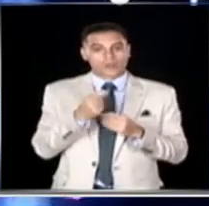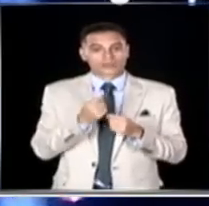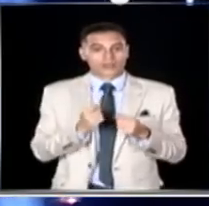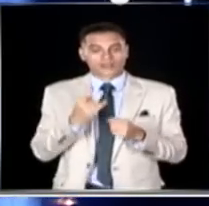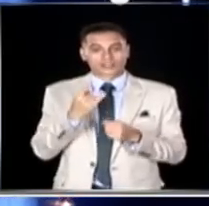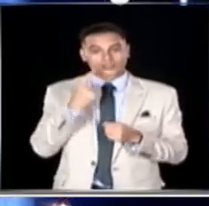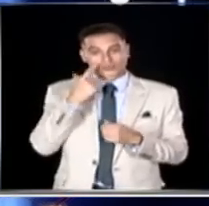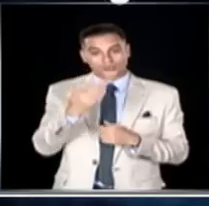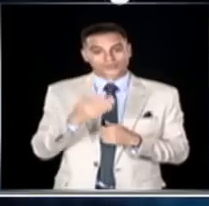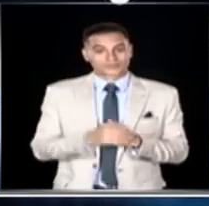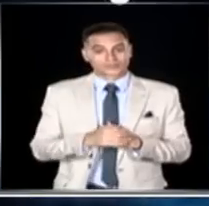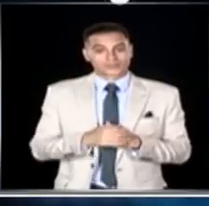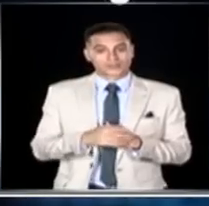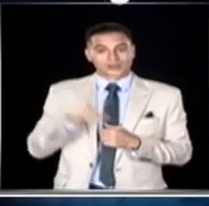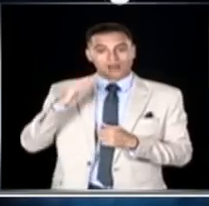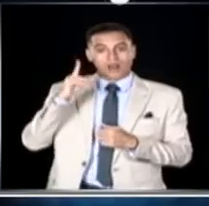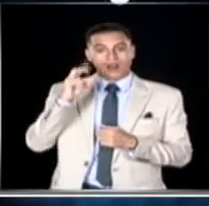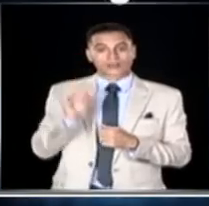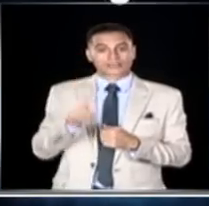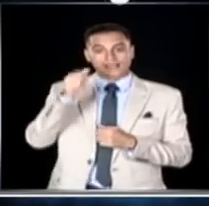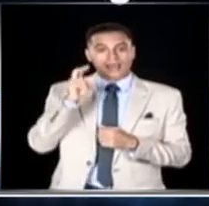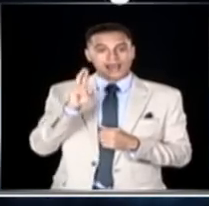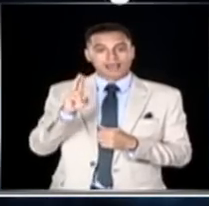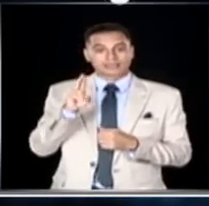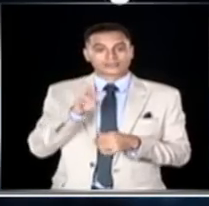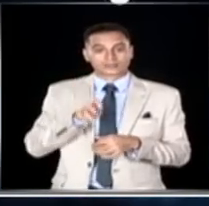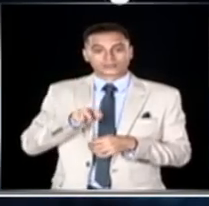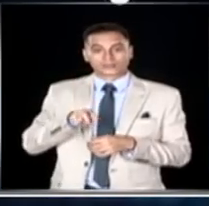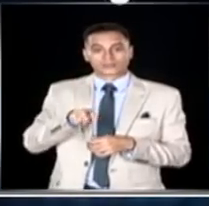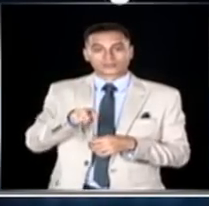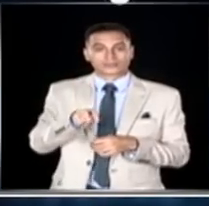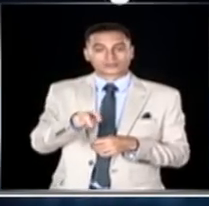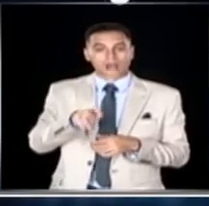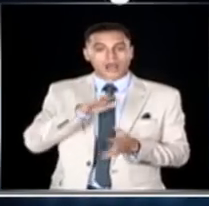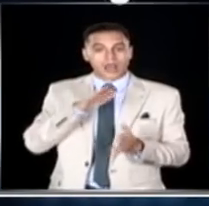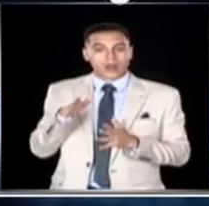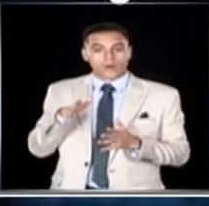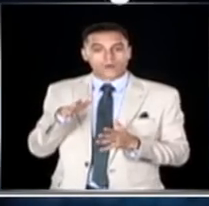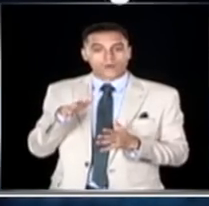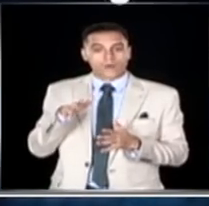10. الحلقيات، مزدوجات الأرجل، مفصليات